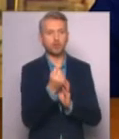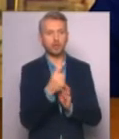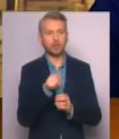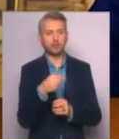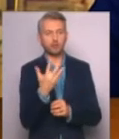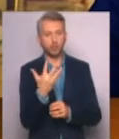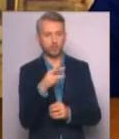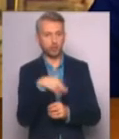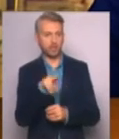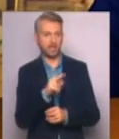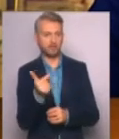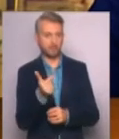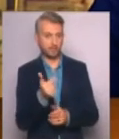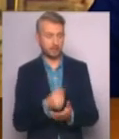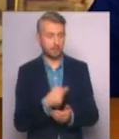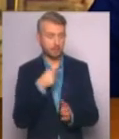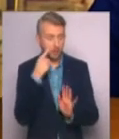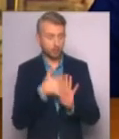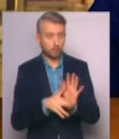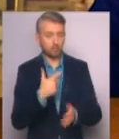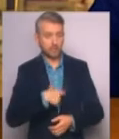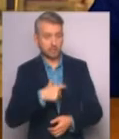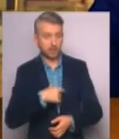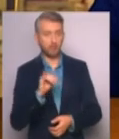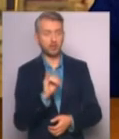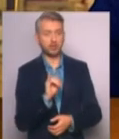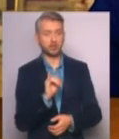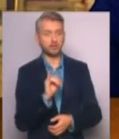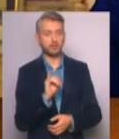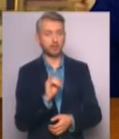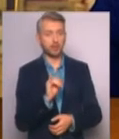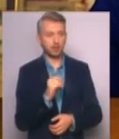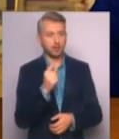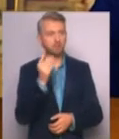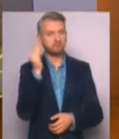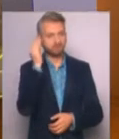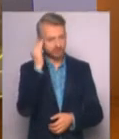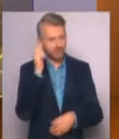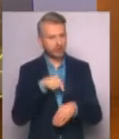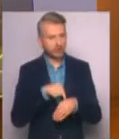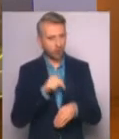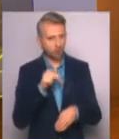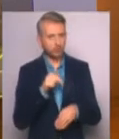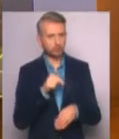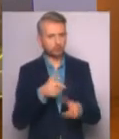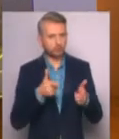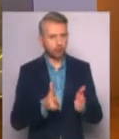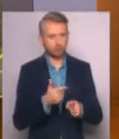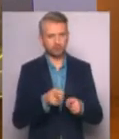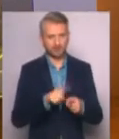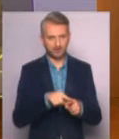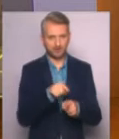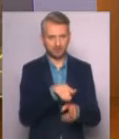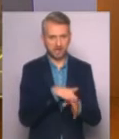мільярдів. Так-так. Ми розуміємо для себе і ми свідомо йдемо на цей процес, я маю на увазі реалізацію